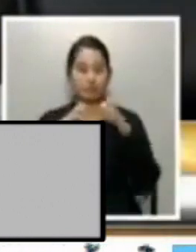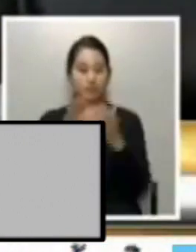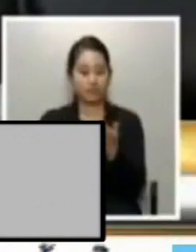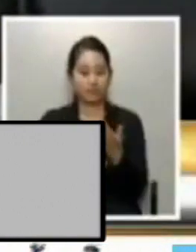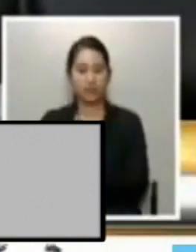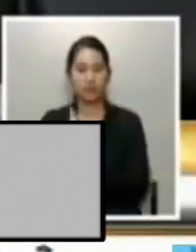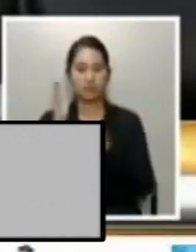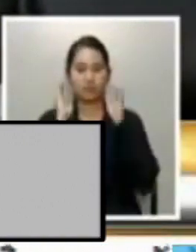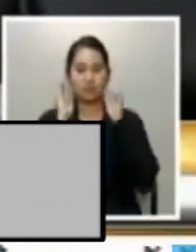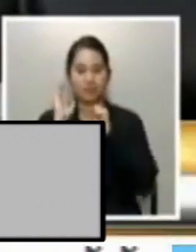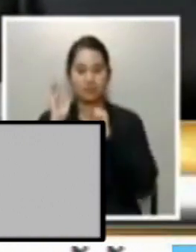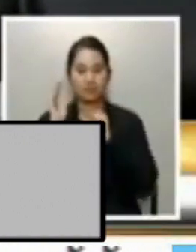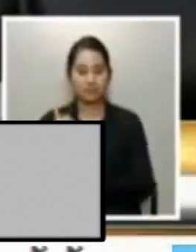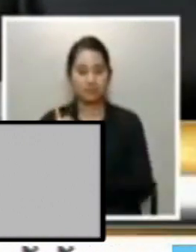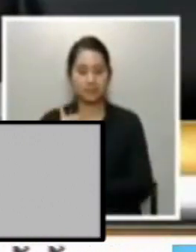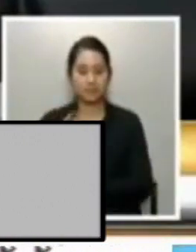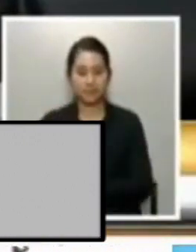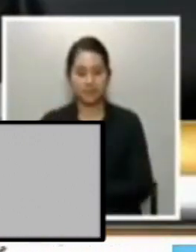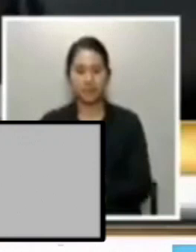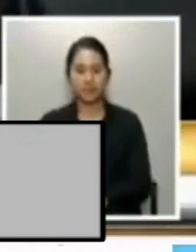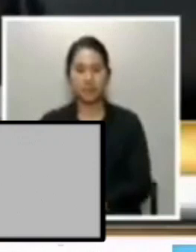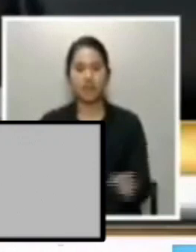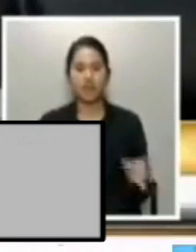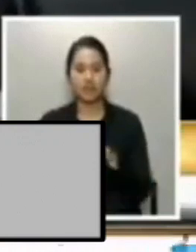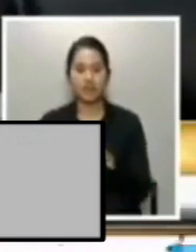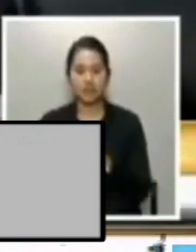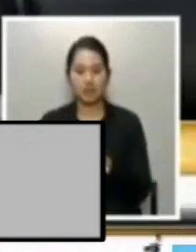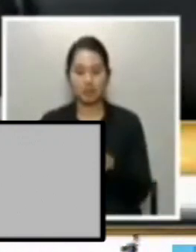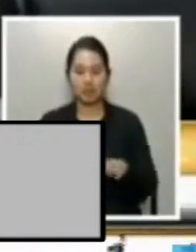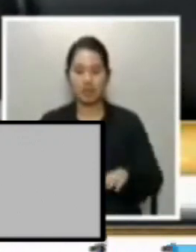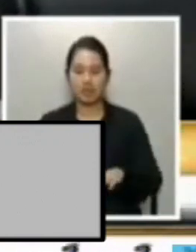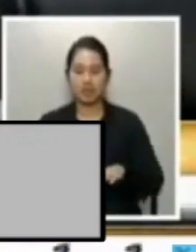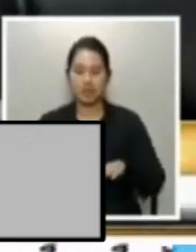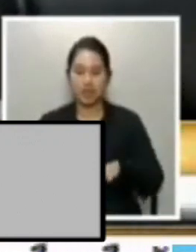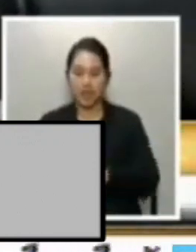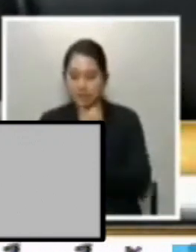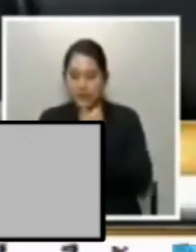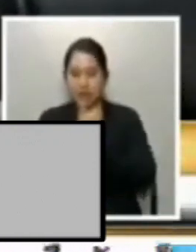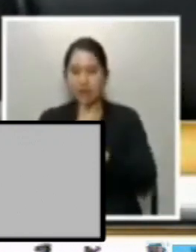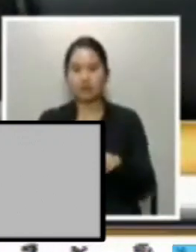กลุ่มการเมืองแทรกแซงสื่อที่คุณว่าเนี่ยคือใครกันแน่แล้วถามหน่อยเหอะ